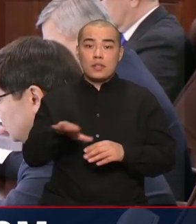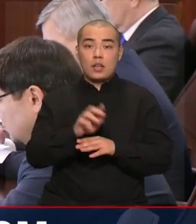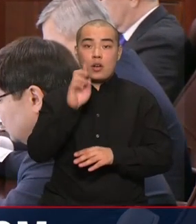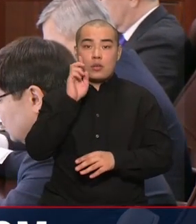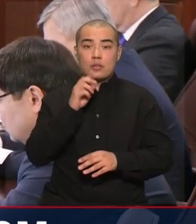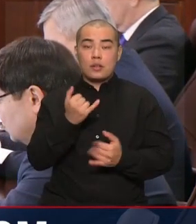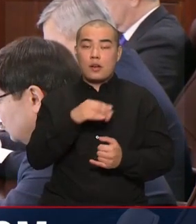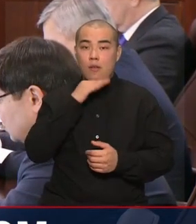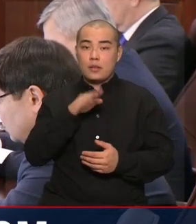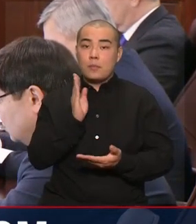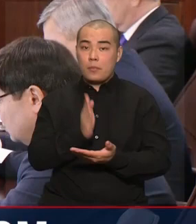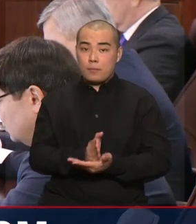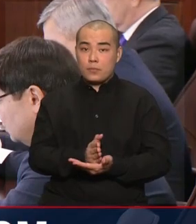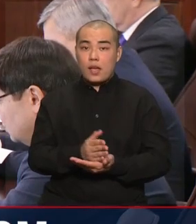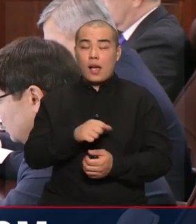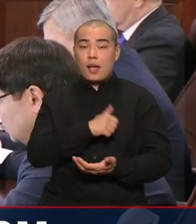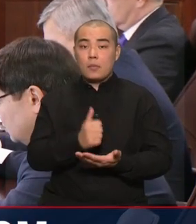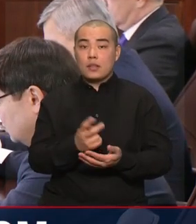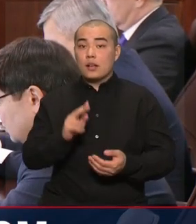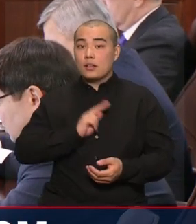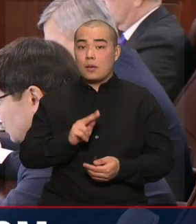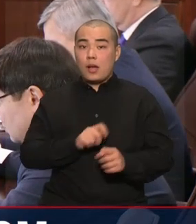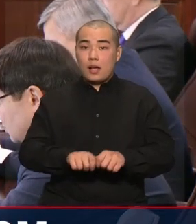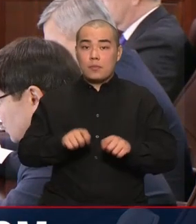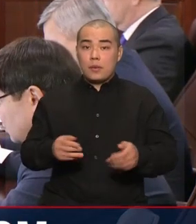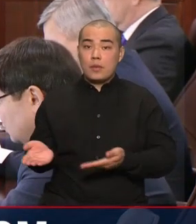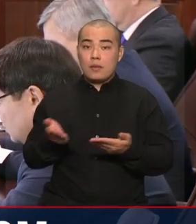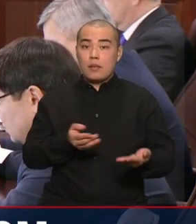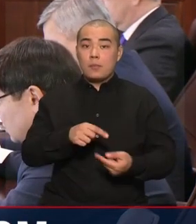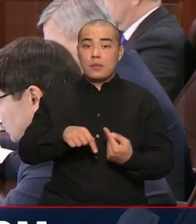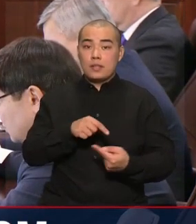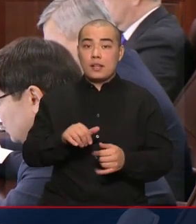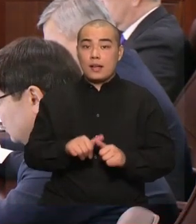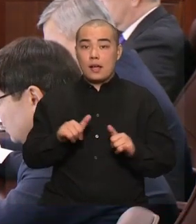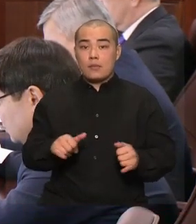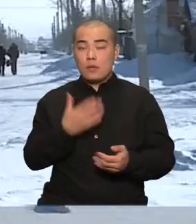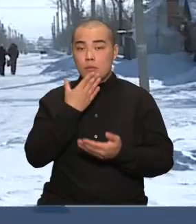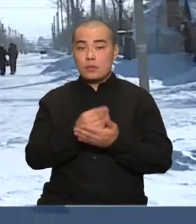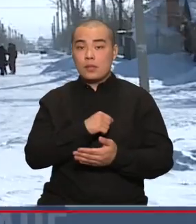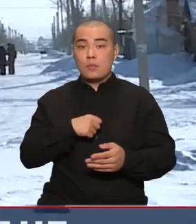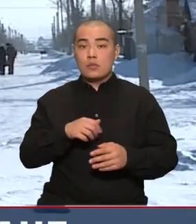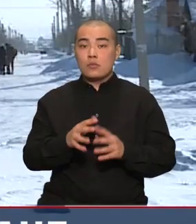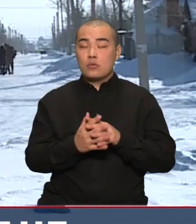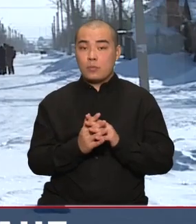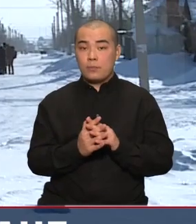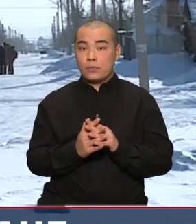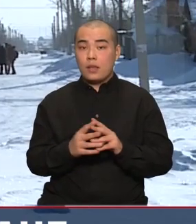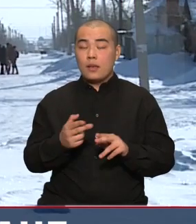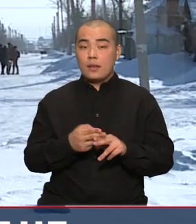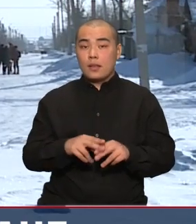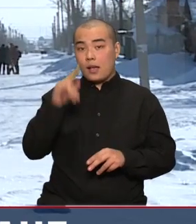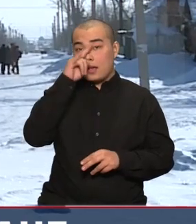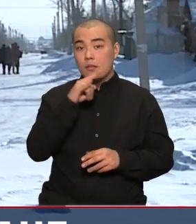стране достаточно. Акиматы должны активизировать работу по привлечению бизнеса в развитие родных сел. Помимо этого, возможно, в